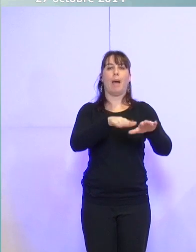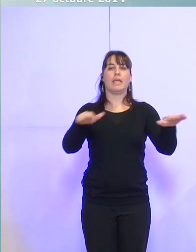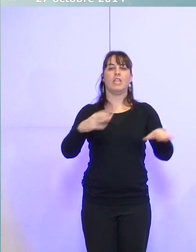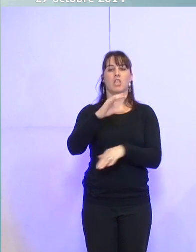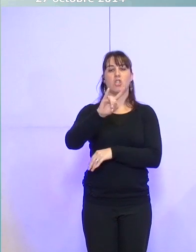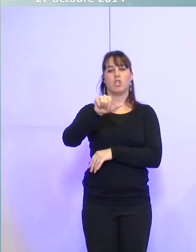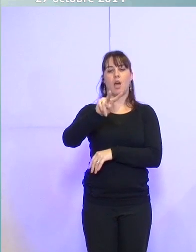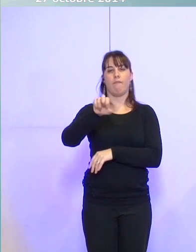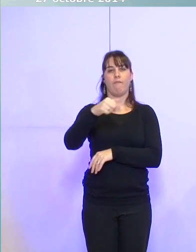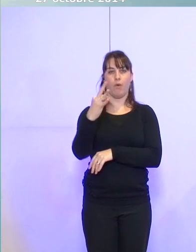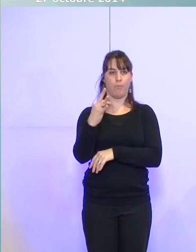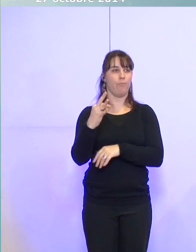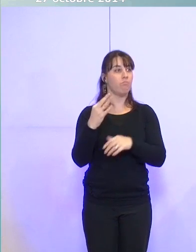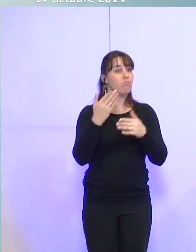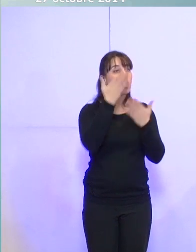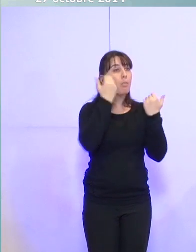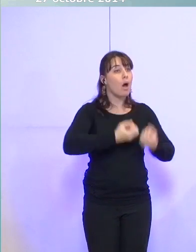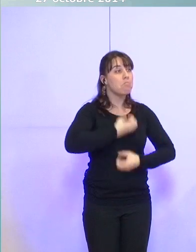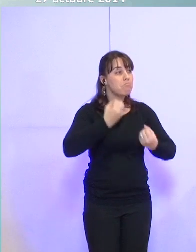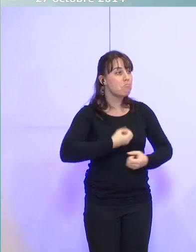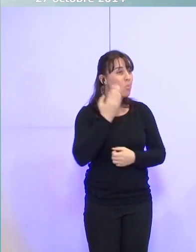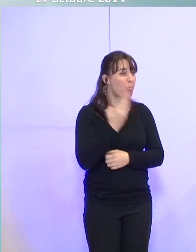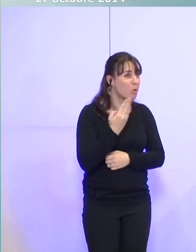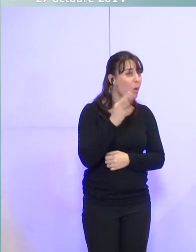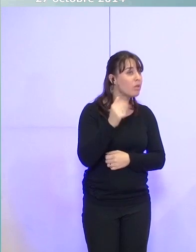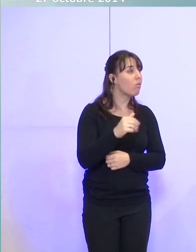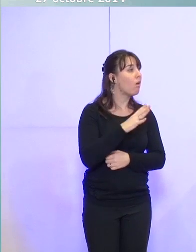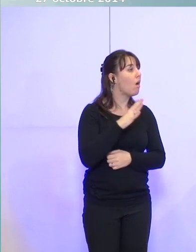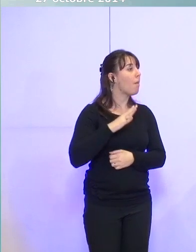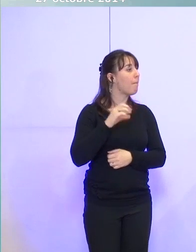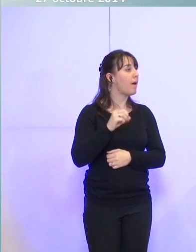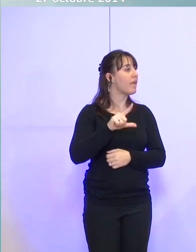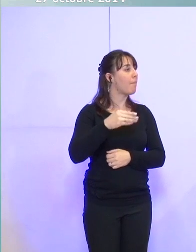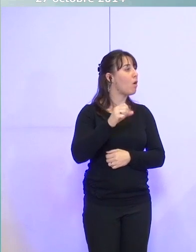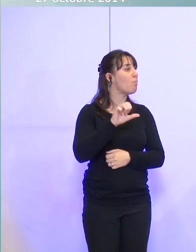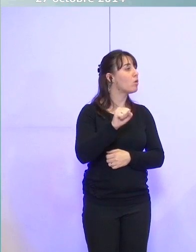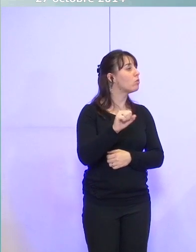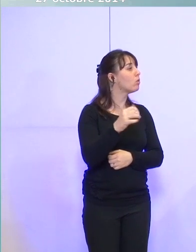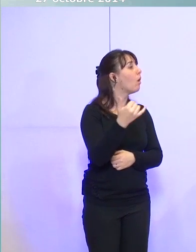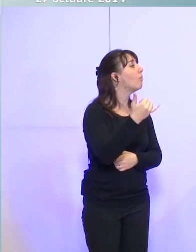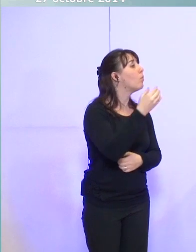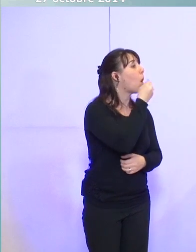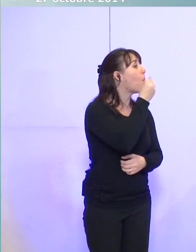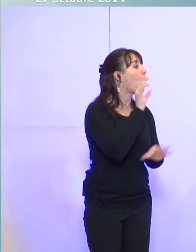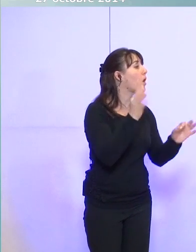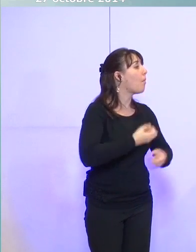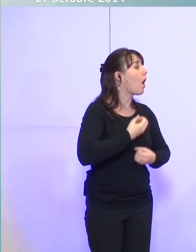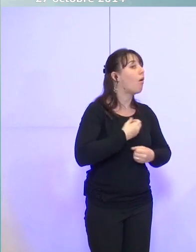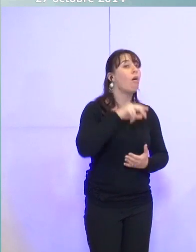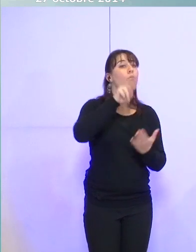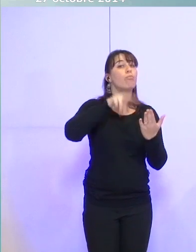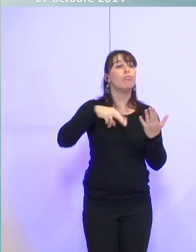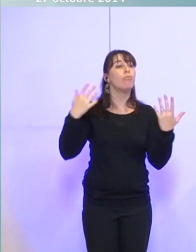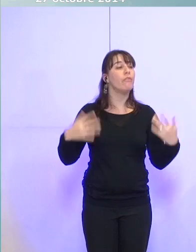a-t-il un exposé nécessaire, Madame Olmos? Non, rien de spécial. Vous avez eu ce